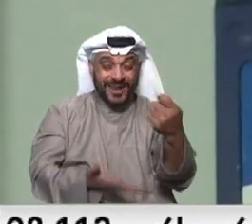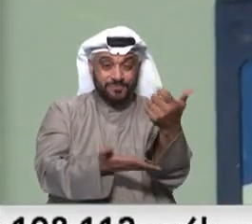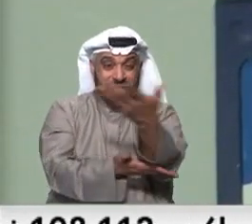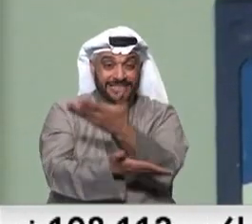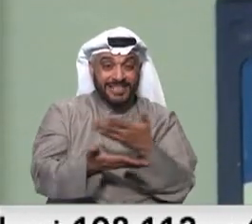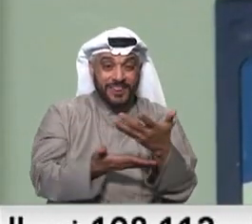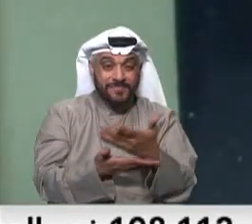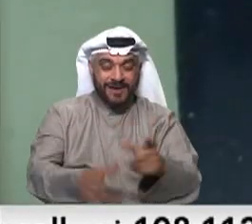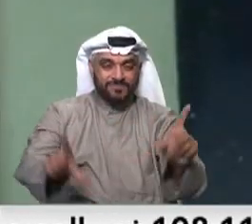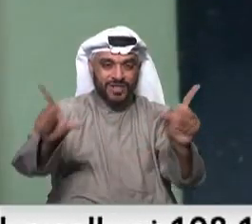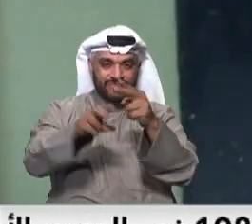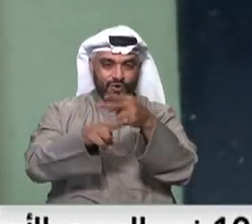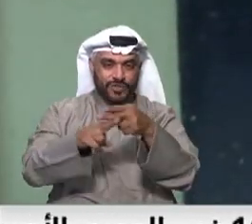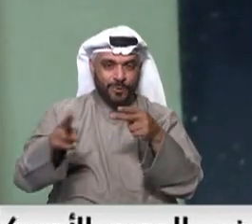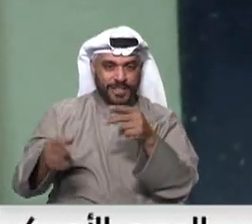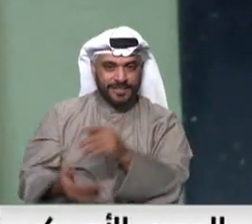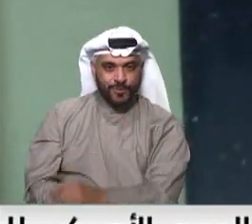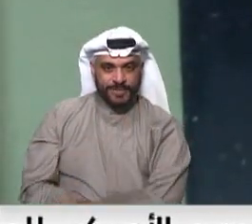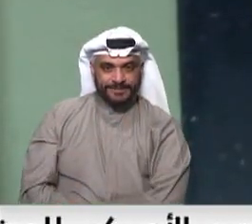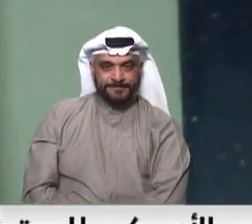فيصل الجاسم تلفزيون دوله الكويت